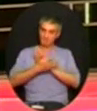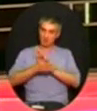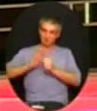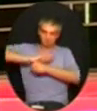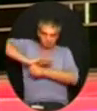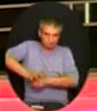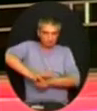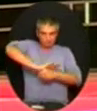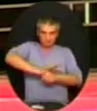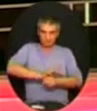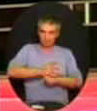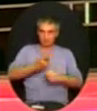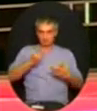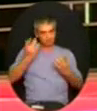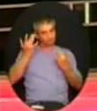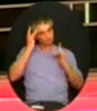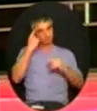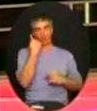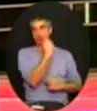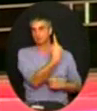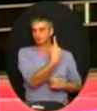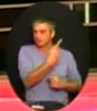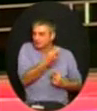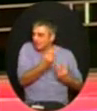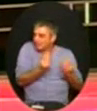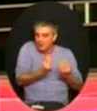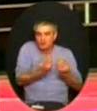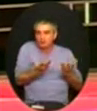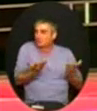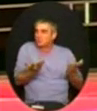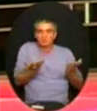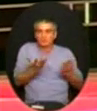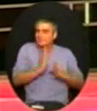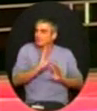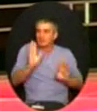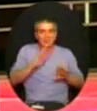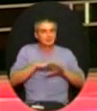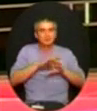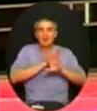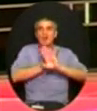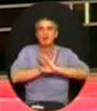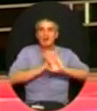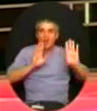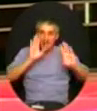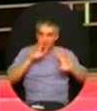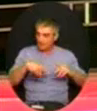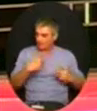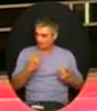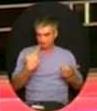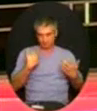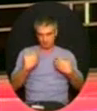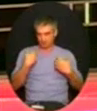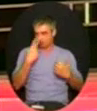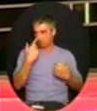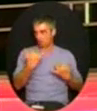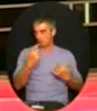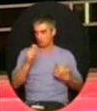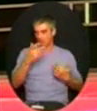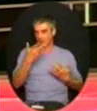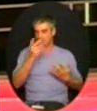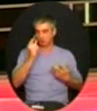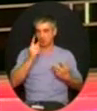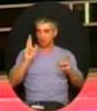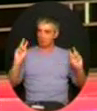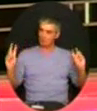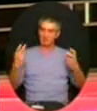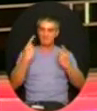למרמס בשירות עצמך, זה דבר שאין עליו כפרה. וגם מחזה העיוועים שראינו פה בכנסת של